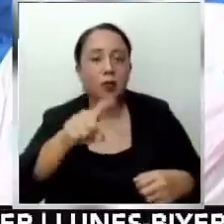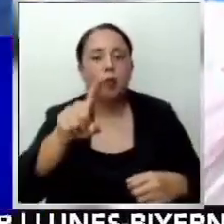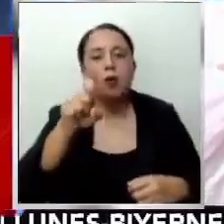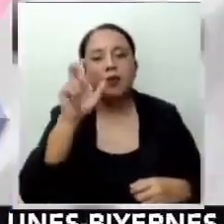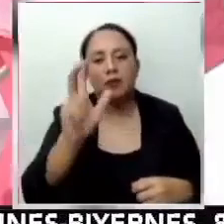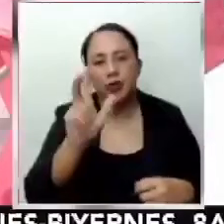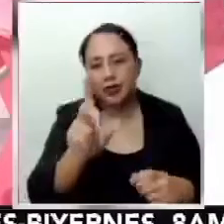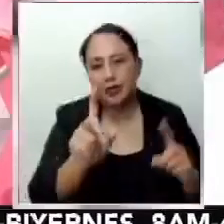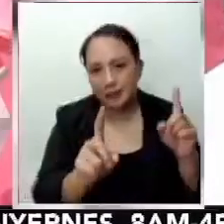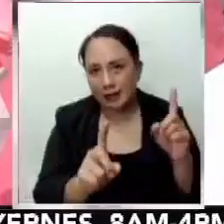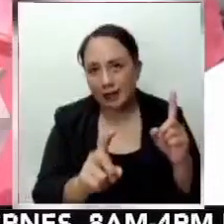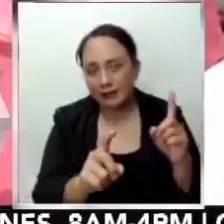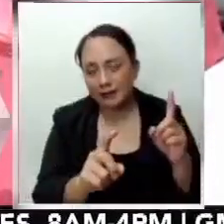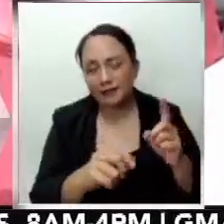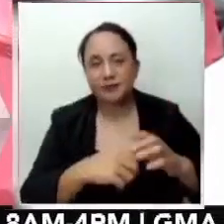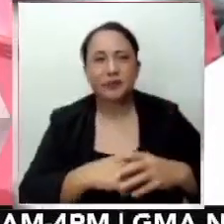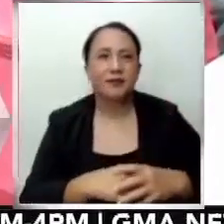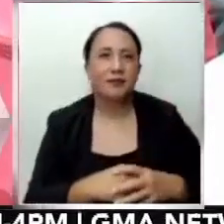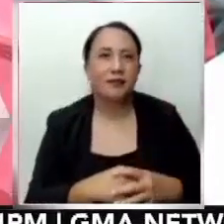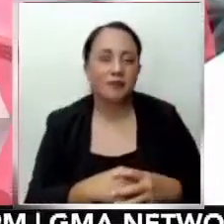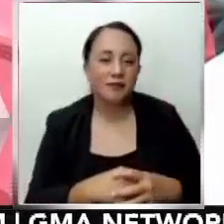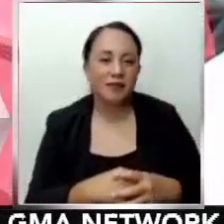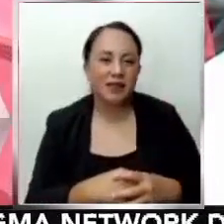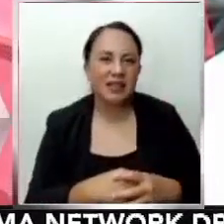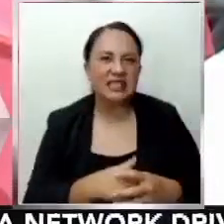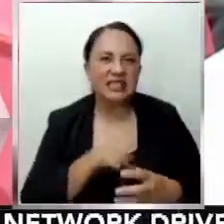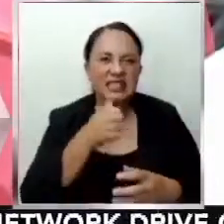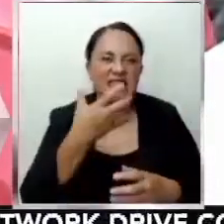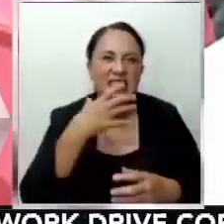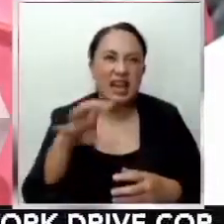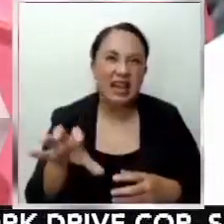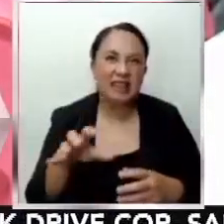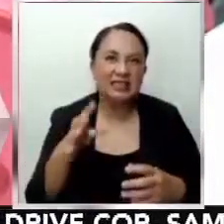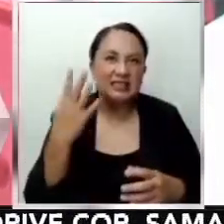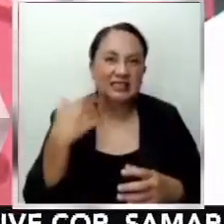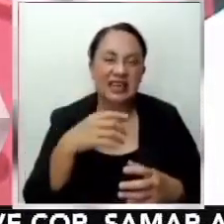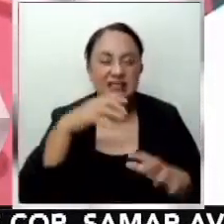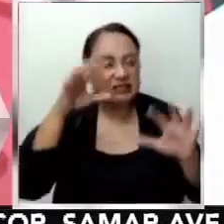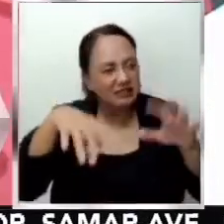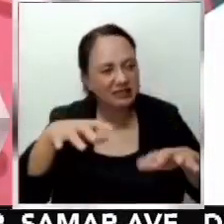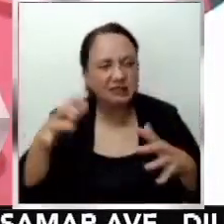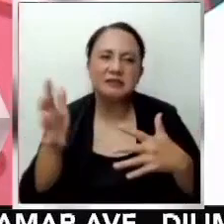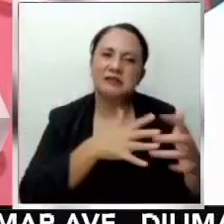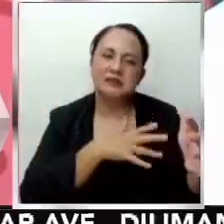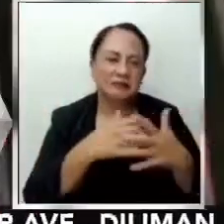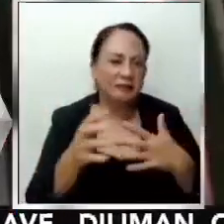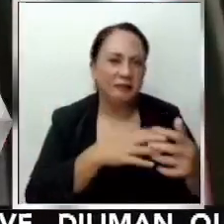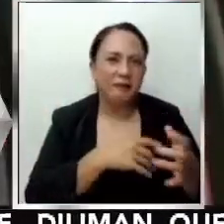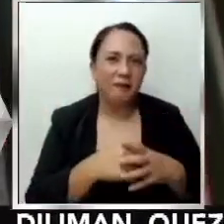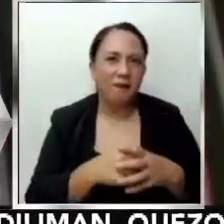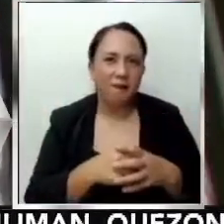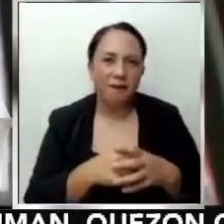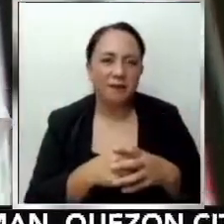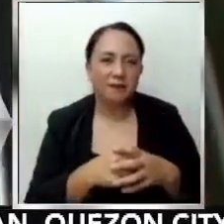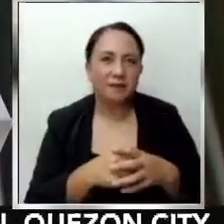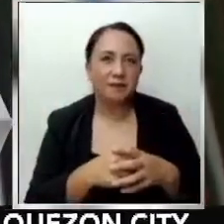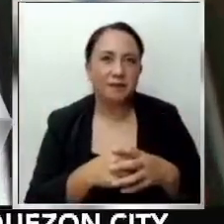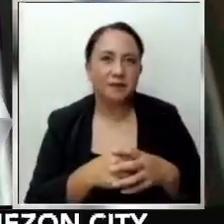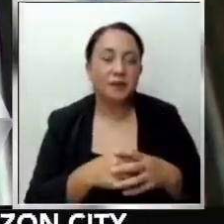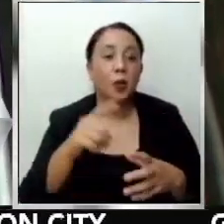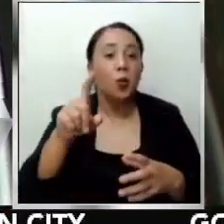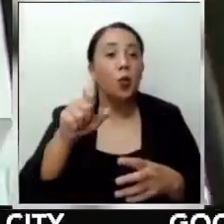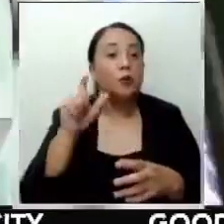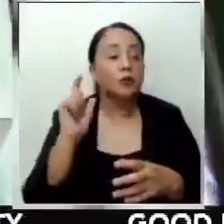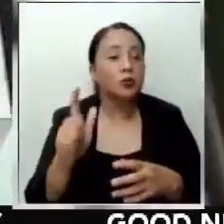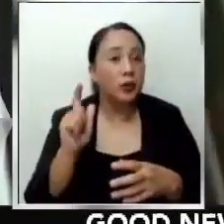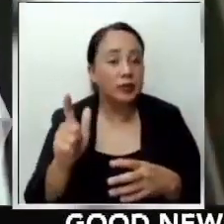niyan. Double, hindi ka may initan at hindi ka maulan. Itong mana sa ilalim. 120 pesos